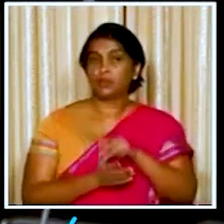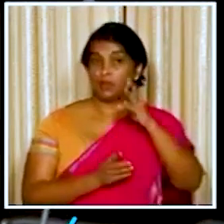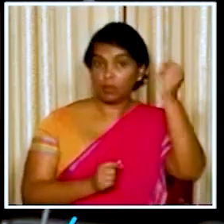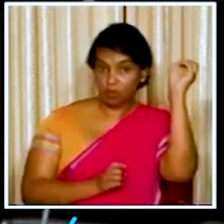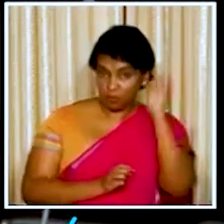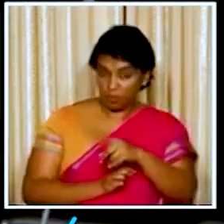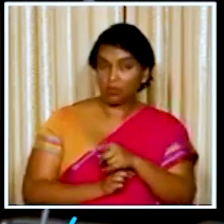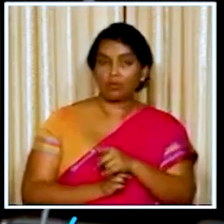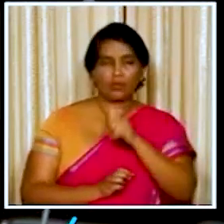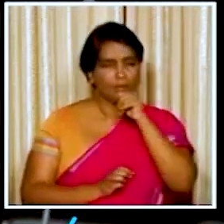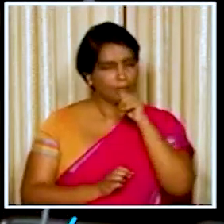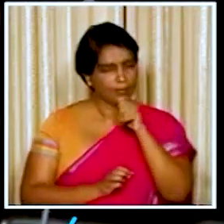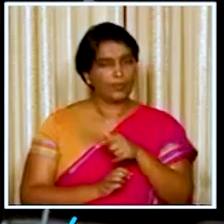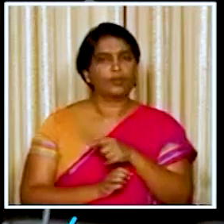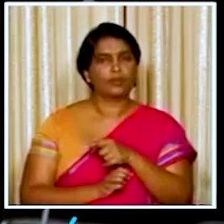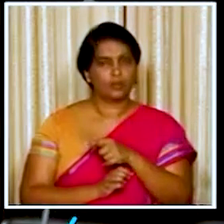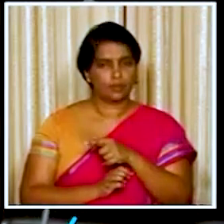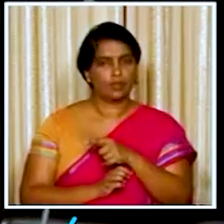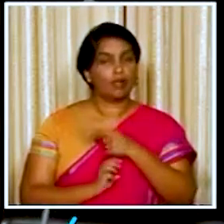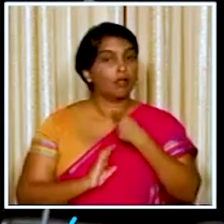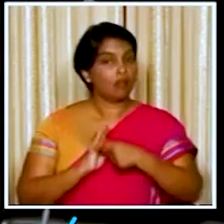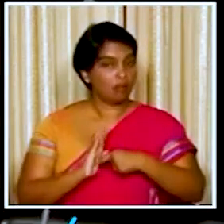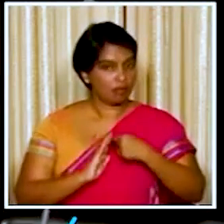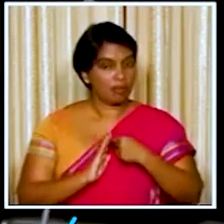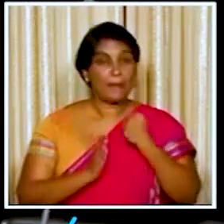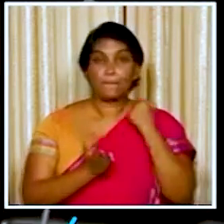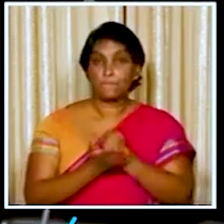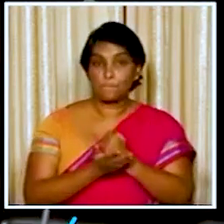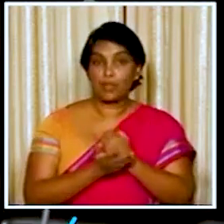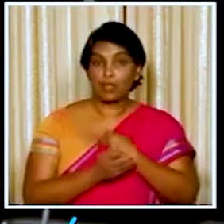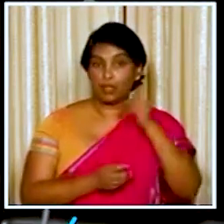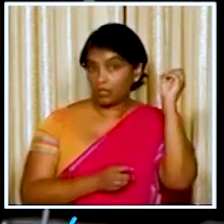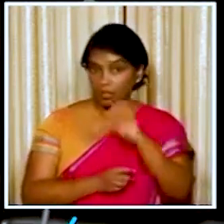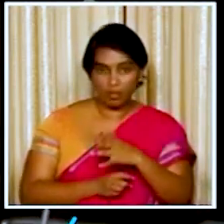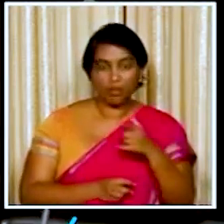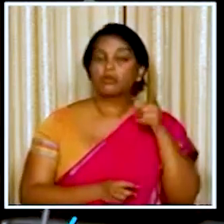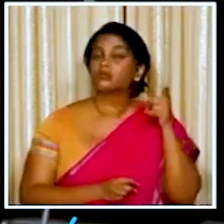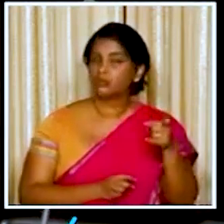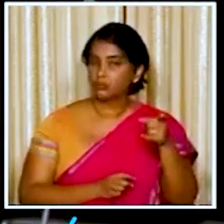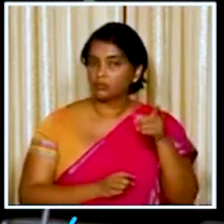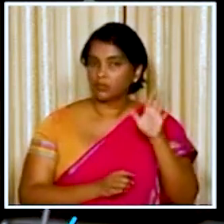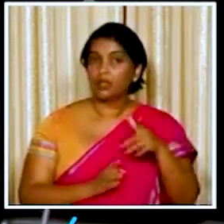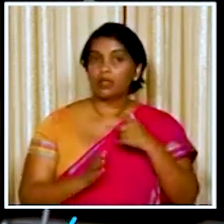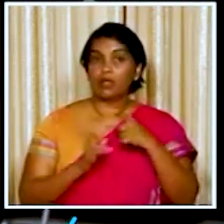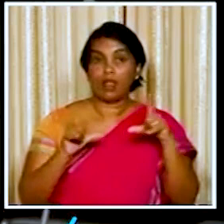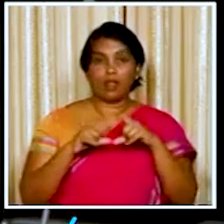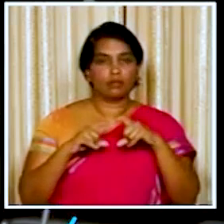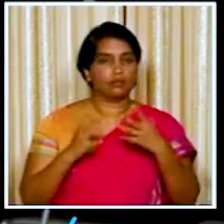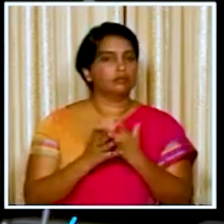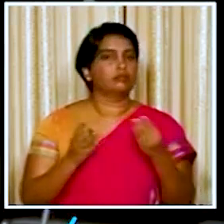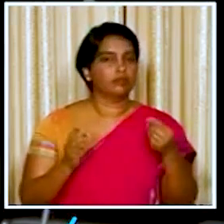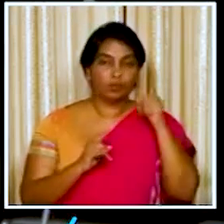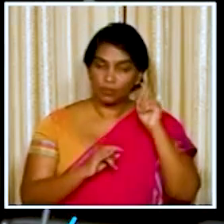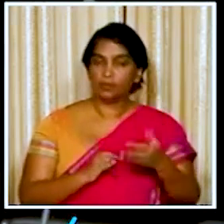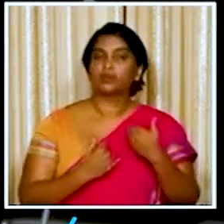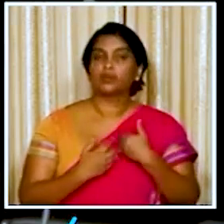මුදල අනිවාර්යෙන්ම ලංකාවට බැංකු හරහා ප්‍රේෂණය නොකරොත් ඒ අයගේ ලයිසන් කැන්සල් කරනවා කියලා. ඒ අනුවත්